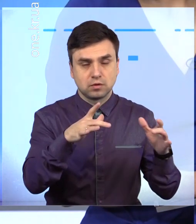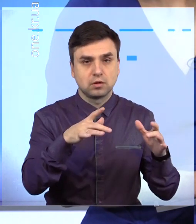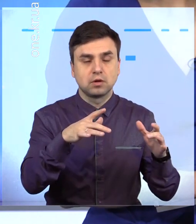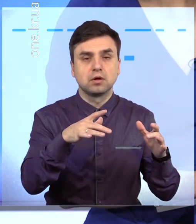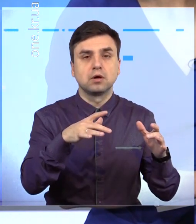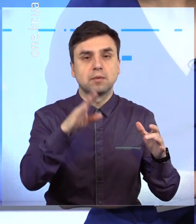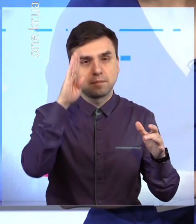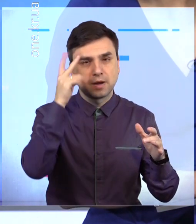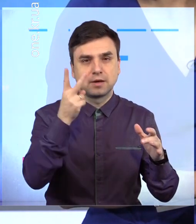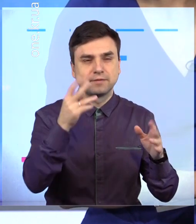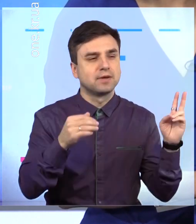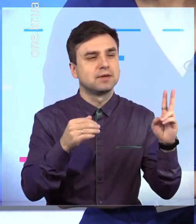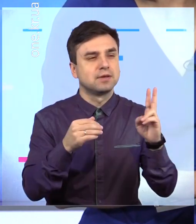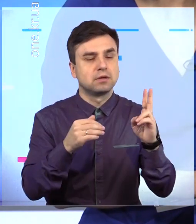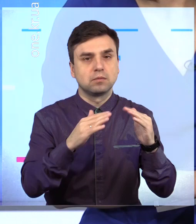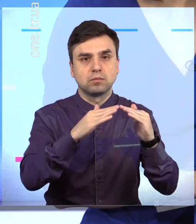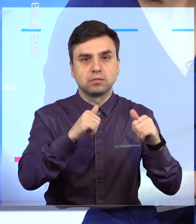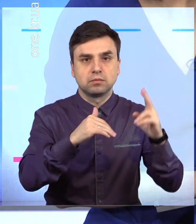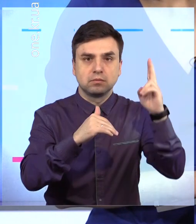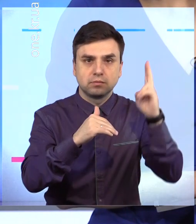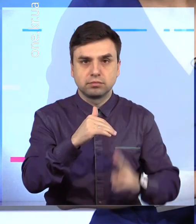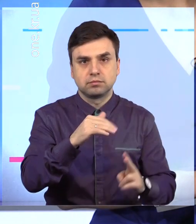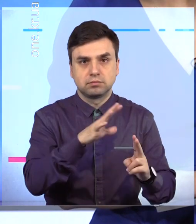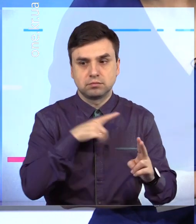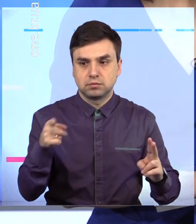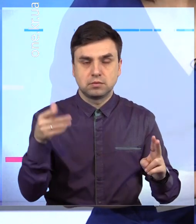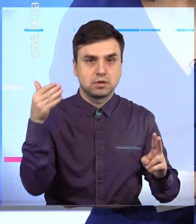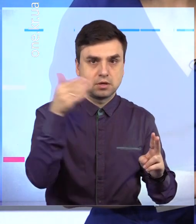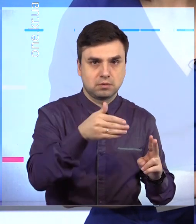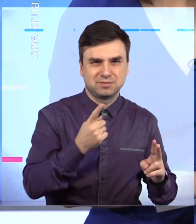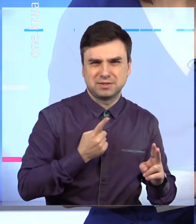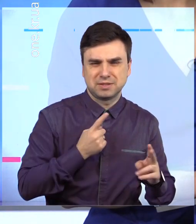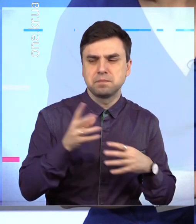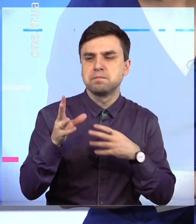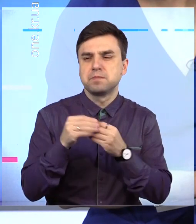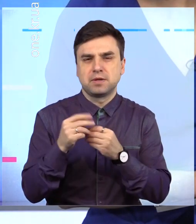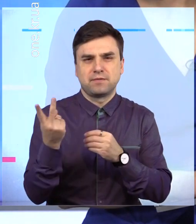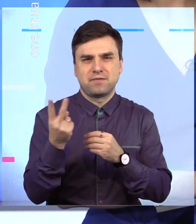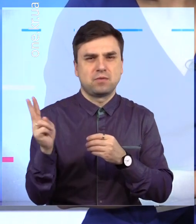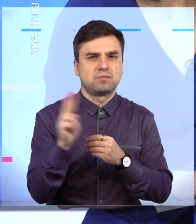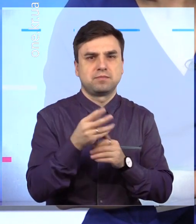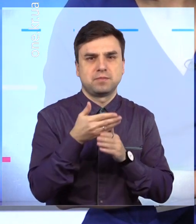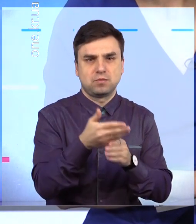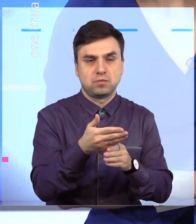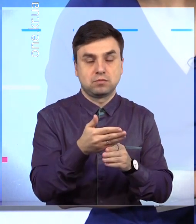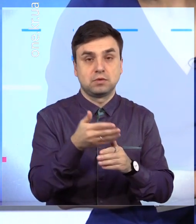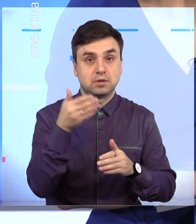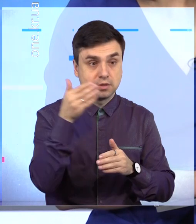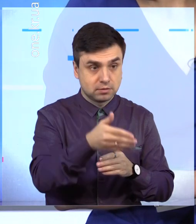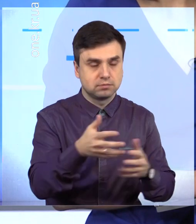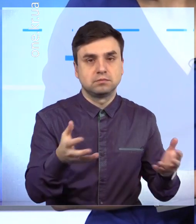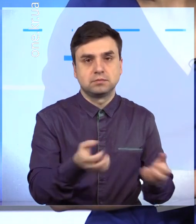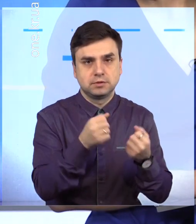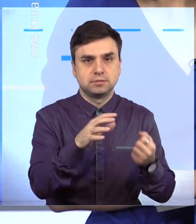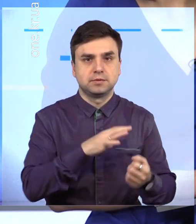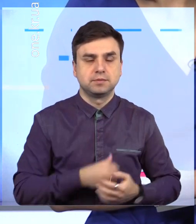під лід під час необачної прогулянки тонкою кригою. Якби не рішучі дії, то наслідки могли б бути дуже сумними. Більше